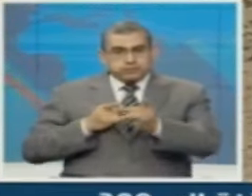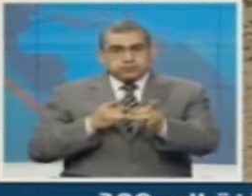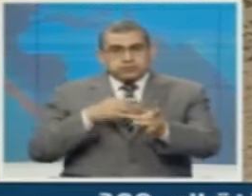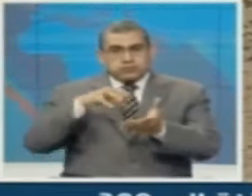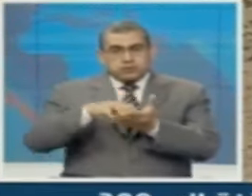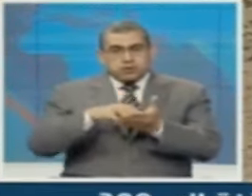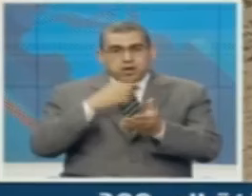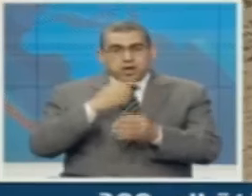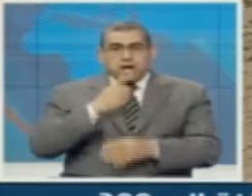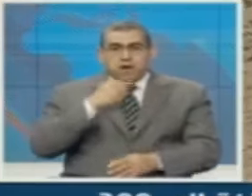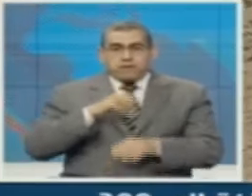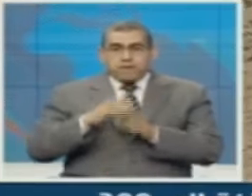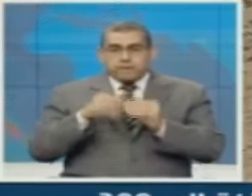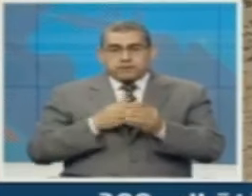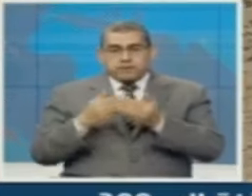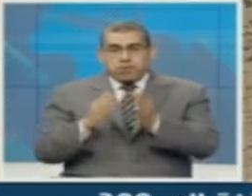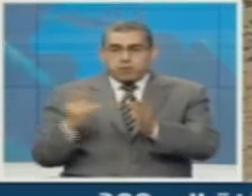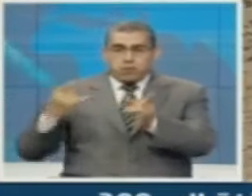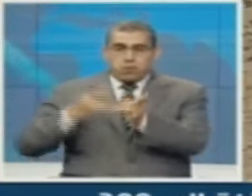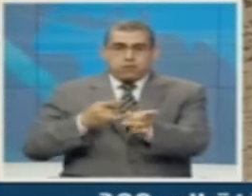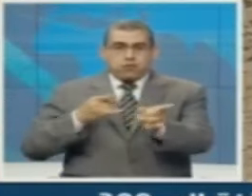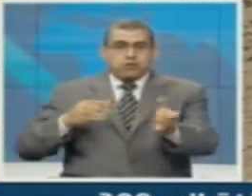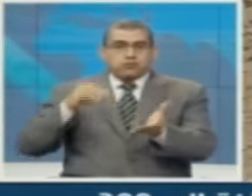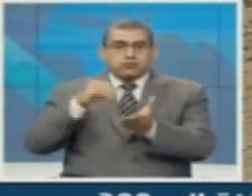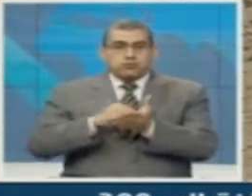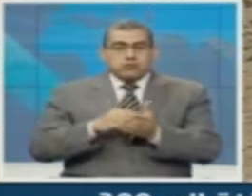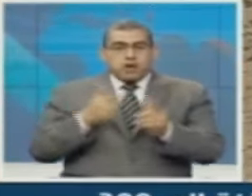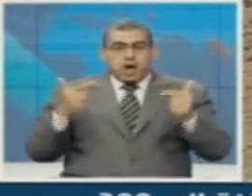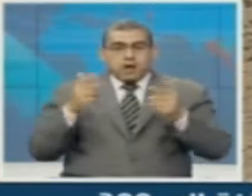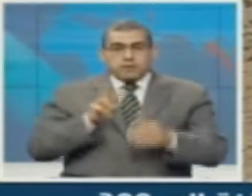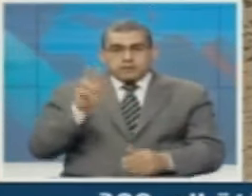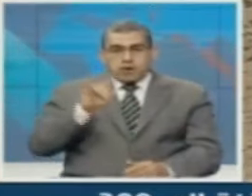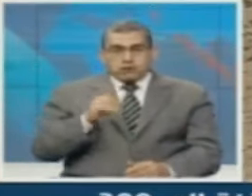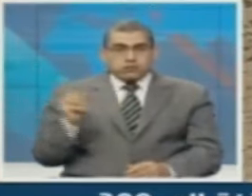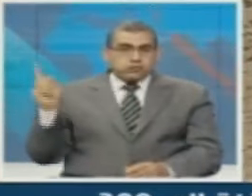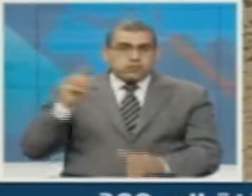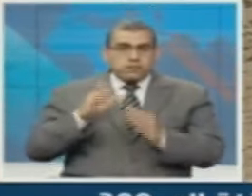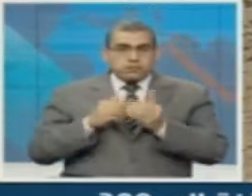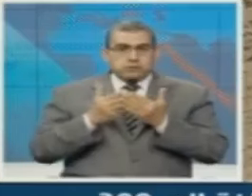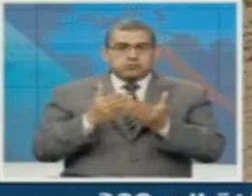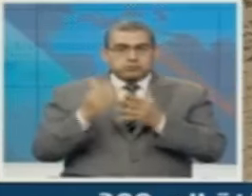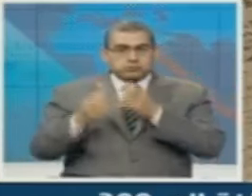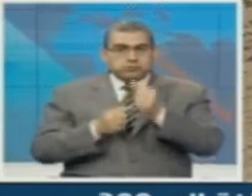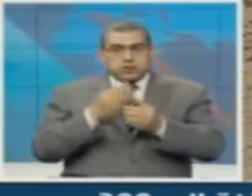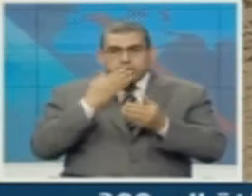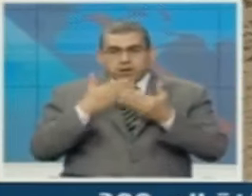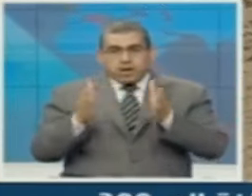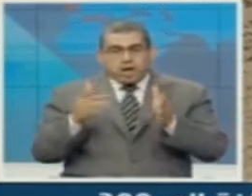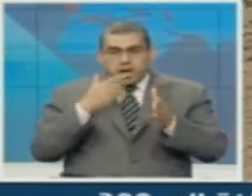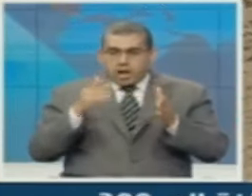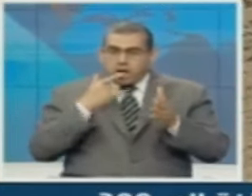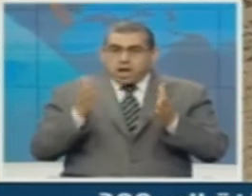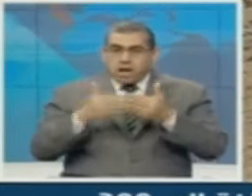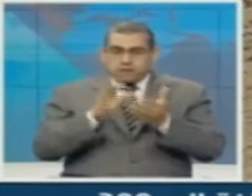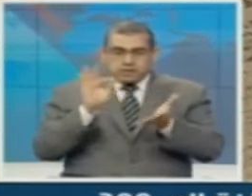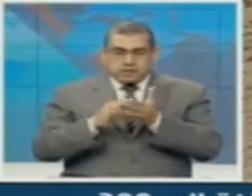رفح المصرية، تدخل منذ يعني بداية الأزمة عبر بوابة معبر رفح المصرية الذي لم يغلق أبوابه منذ بداية